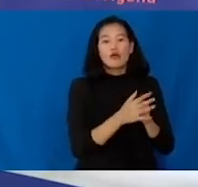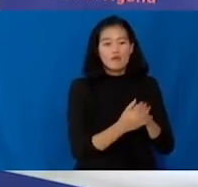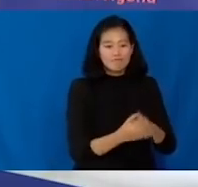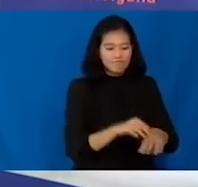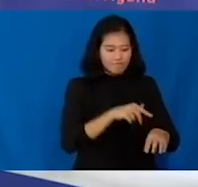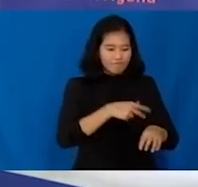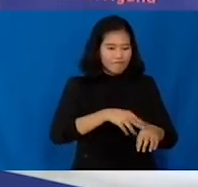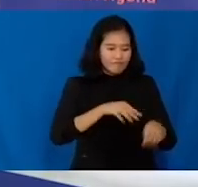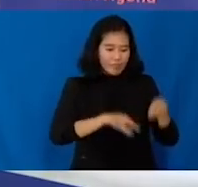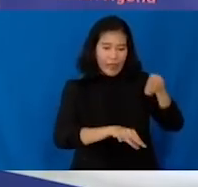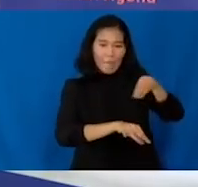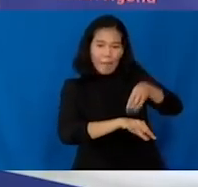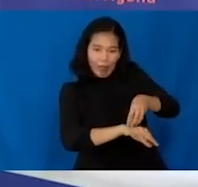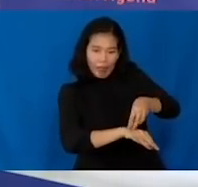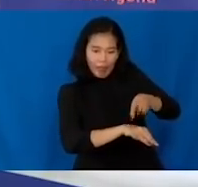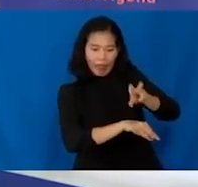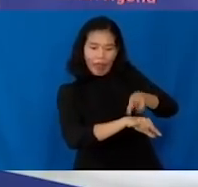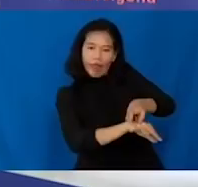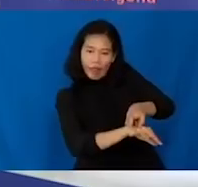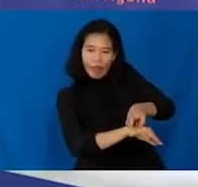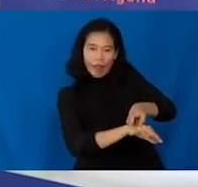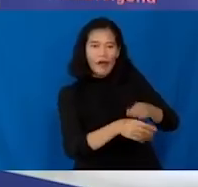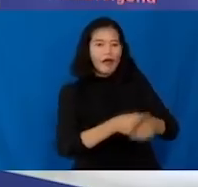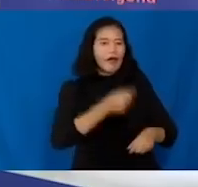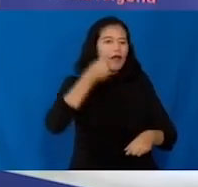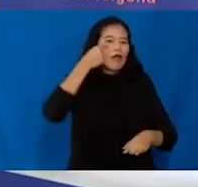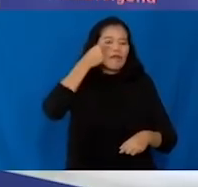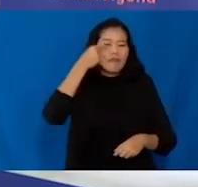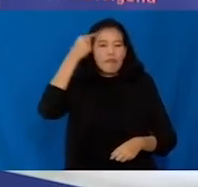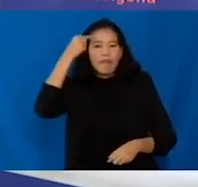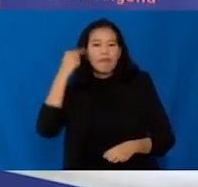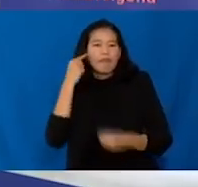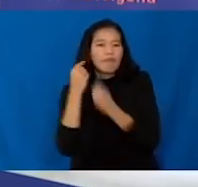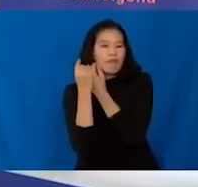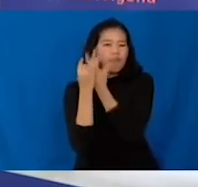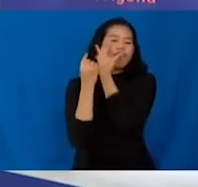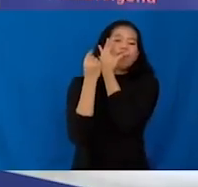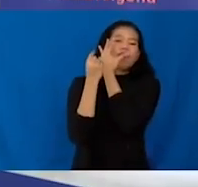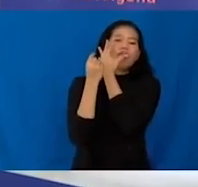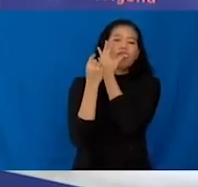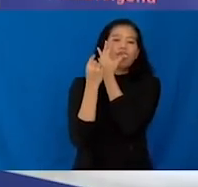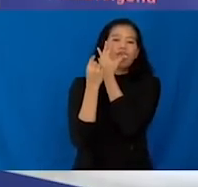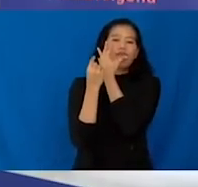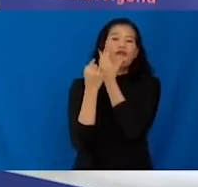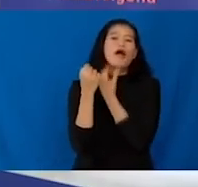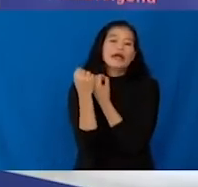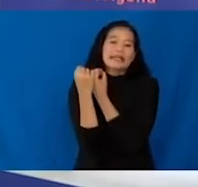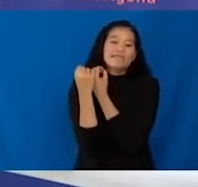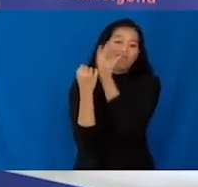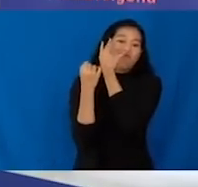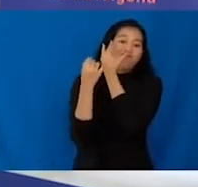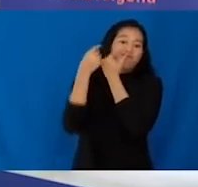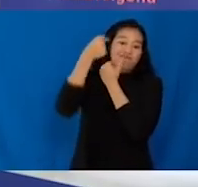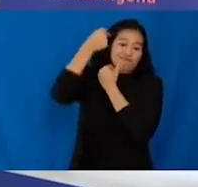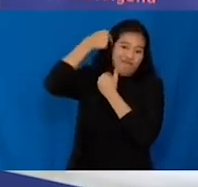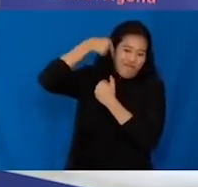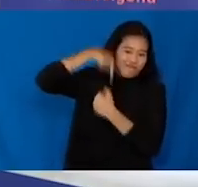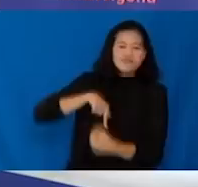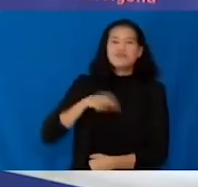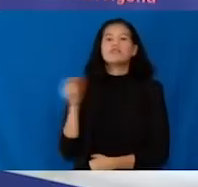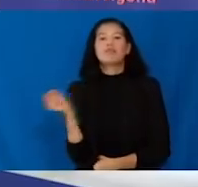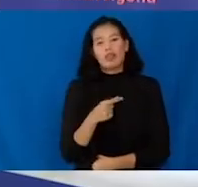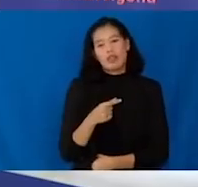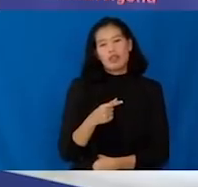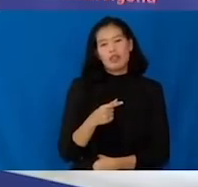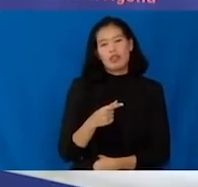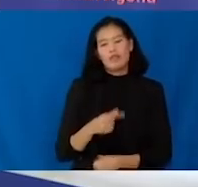wajah menyentuh mulut menyentuh hidung menyentuh mata maka transfer dari virus ini dengan cepat akan